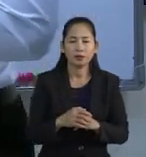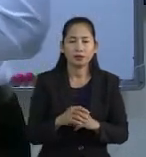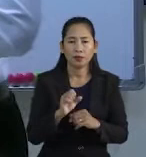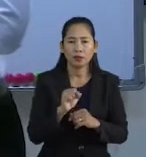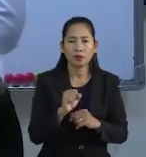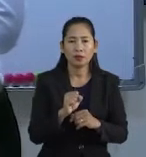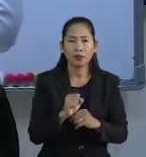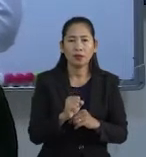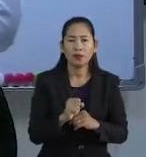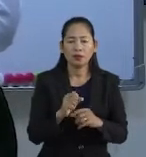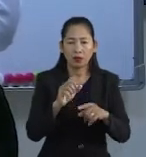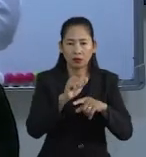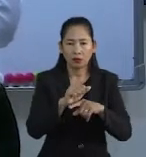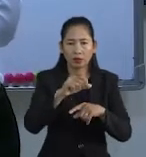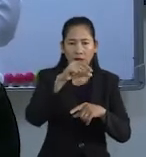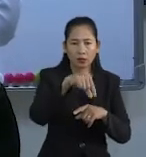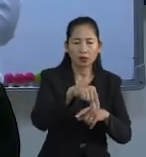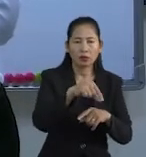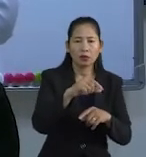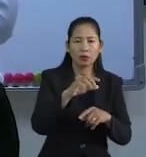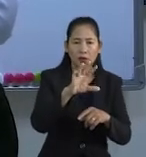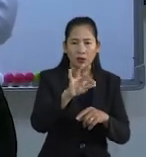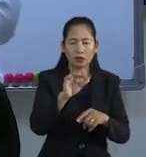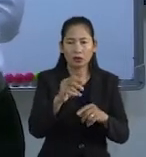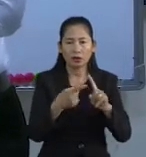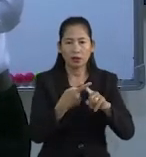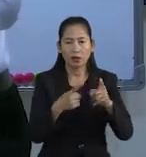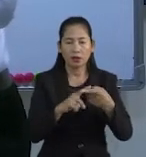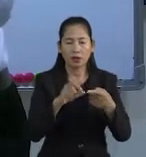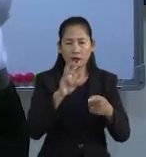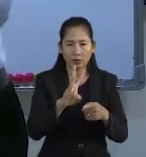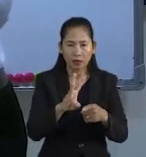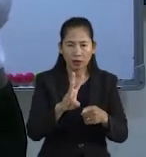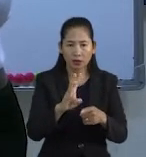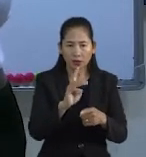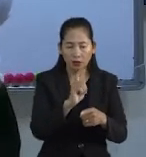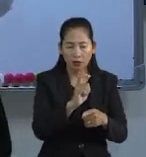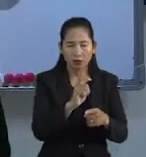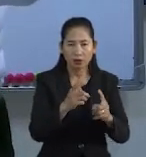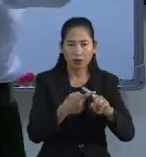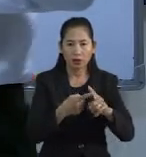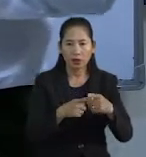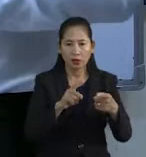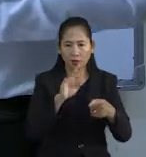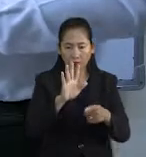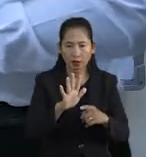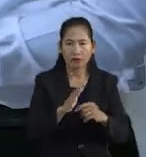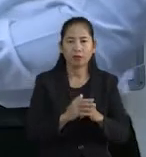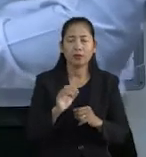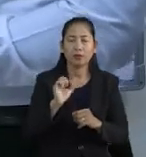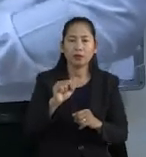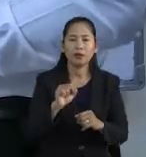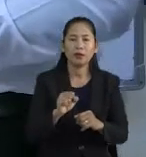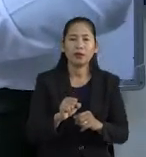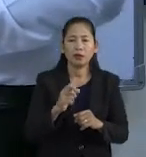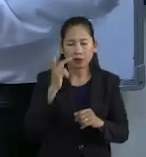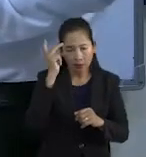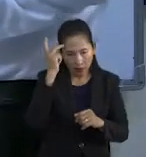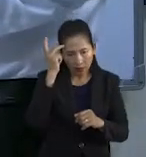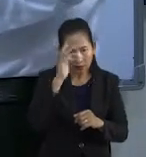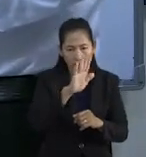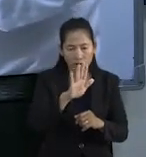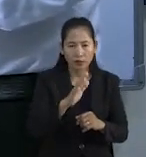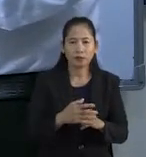và chấn một hạt cò nấy cứ cái ở dừng rồi lại bầy nè cò nấy rồi lại pram và lấy con kịch định mới